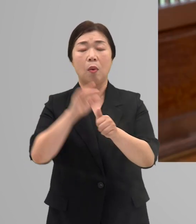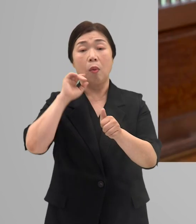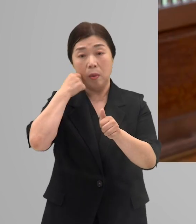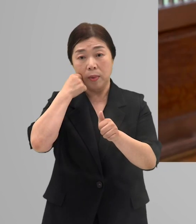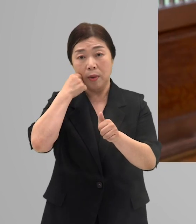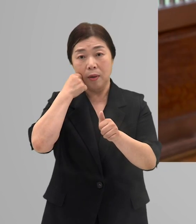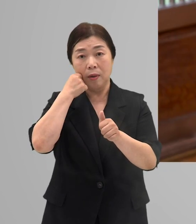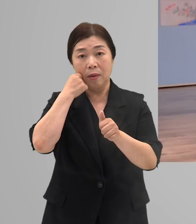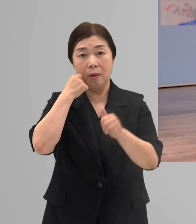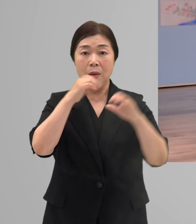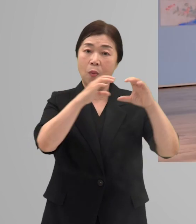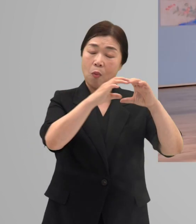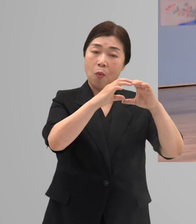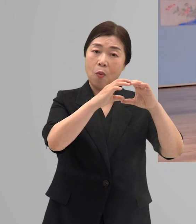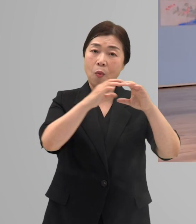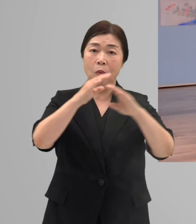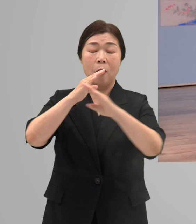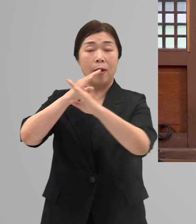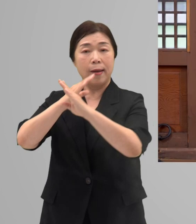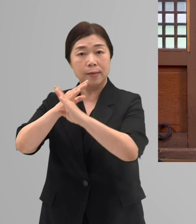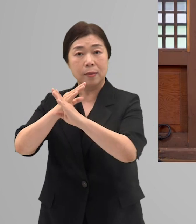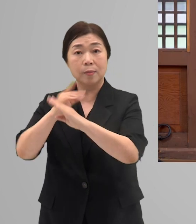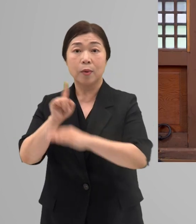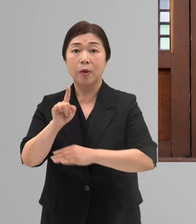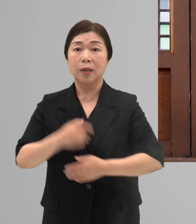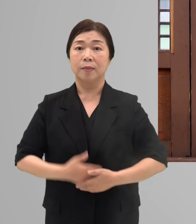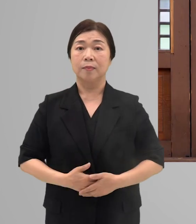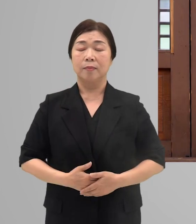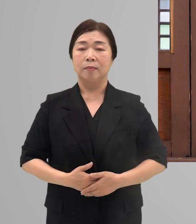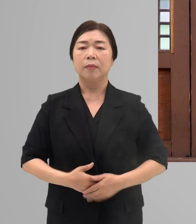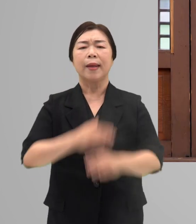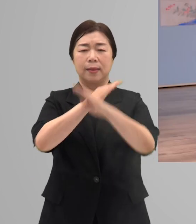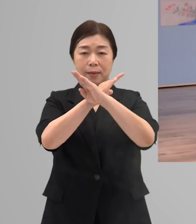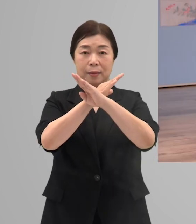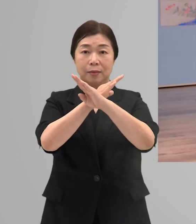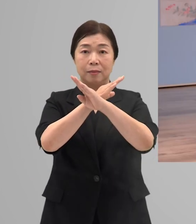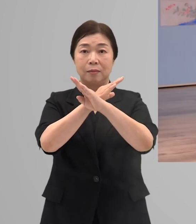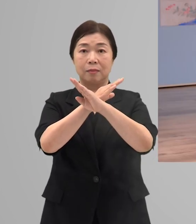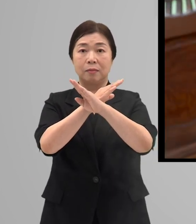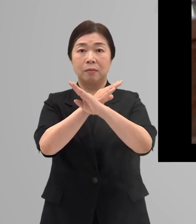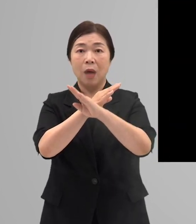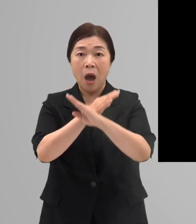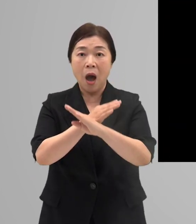불가능하다. 모르겠네. 정답은 X입니다.